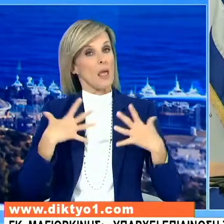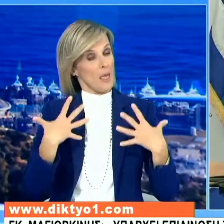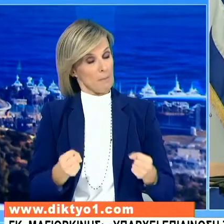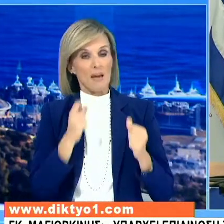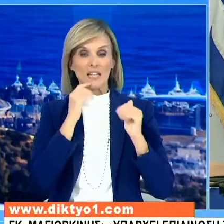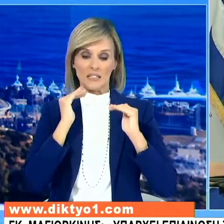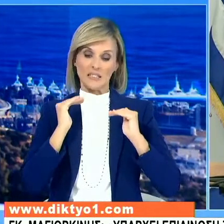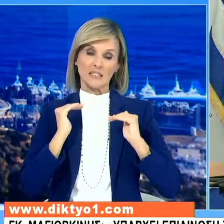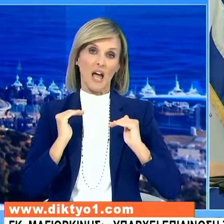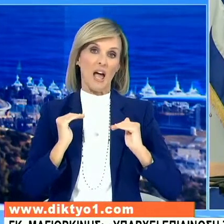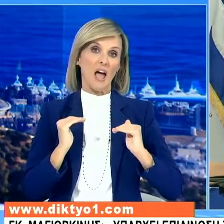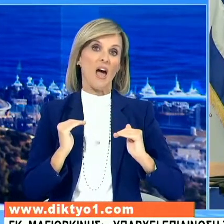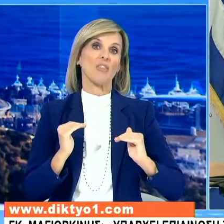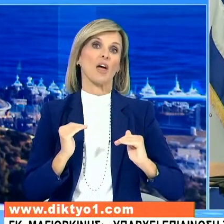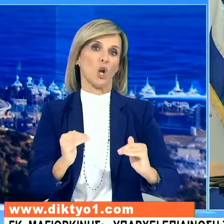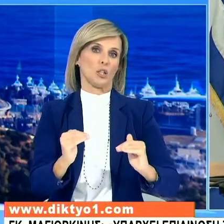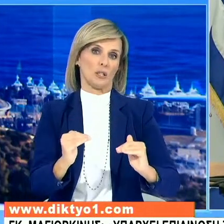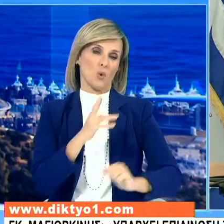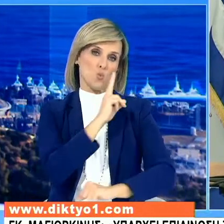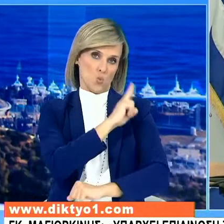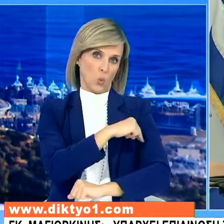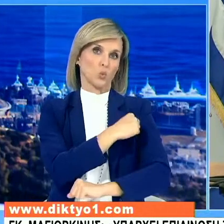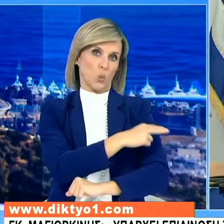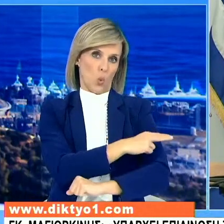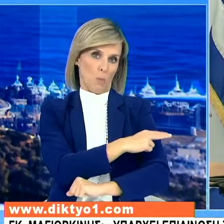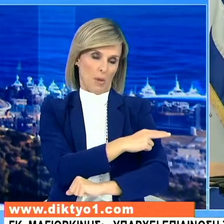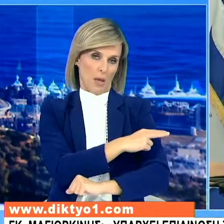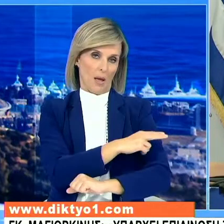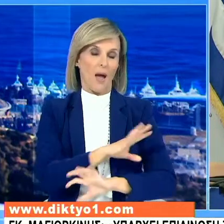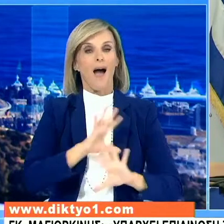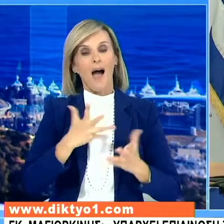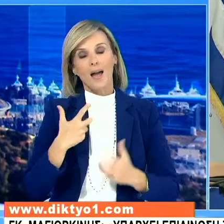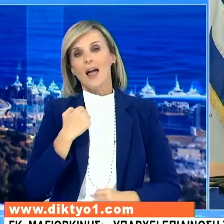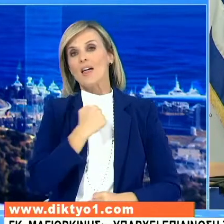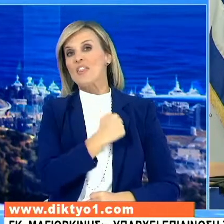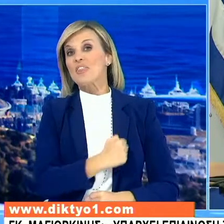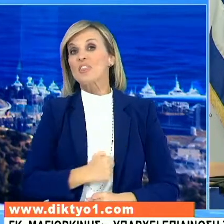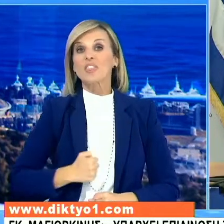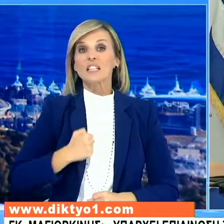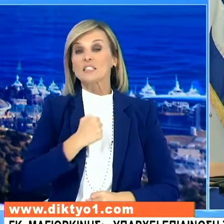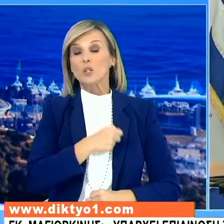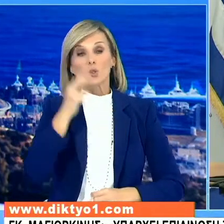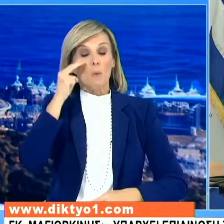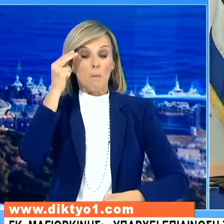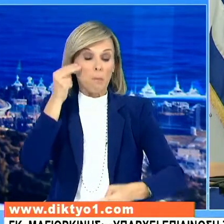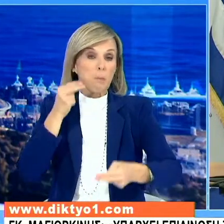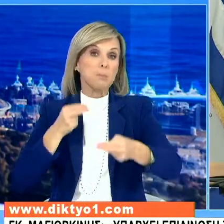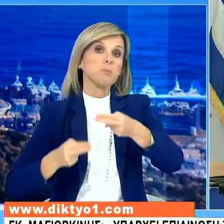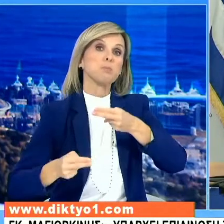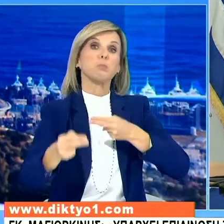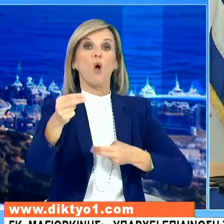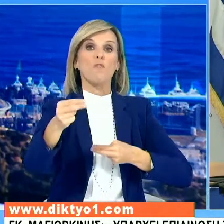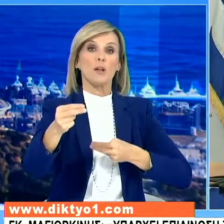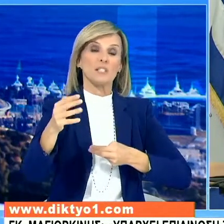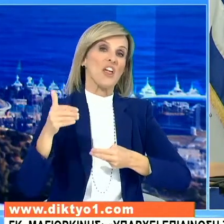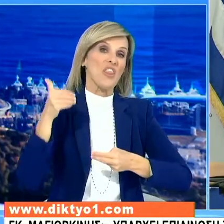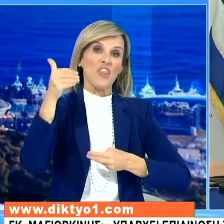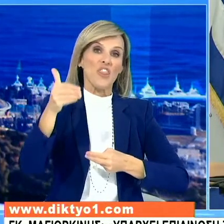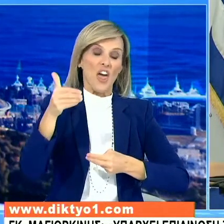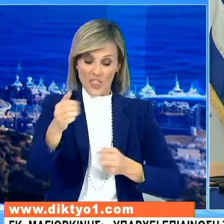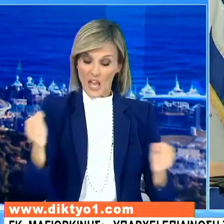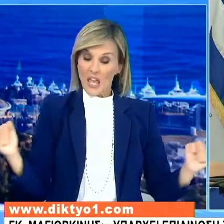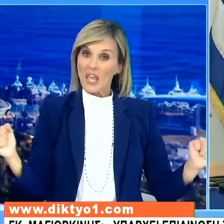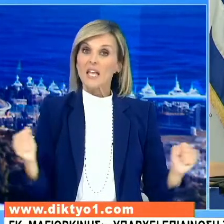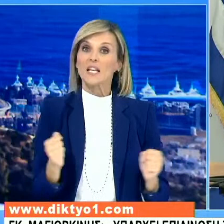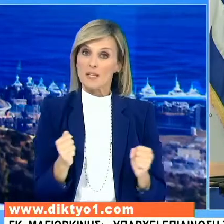ωστόσο στην πίεση που υφίσταται το σύστημα υγείας. Δυστυχώς, οι προβλέψεις μας για αύξηση της επιδημιτικότητας με την πτώση της θερμοκρασίας στα